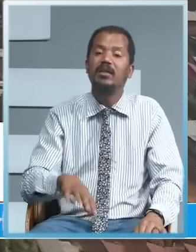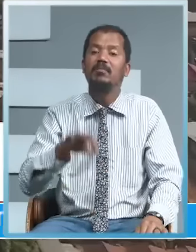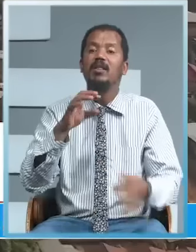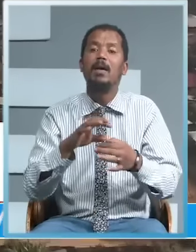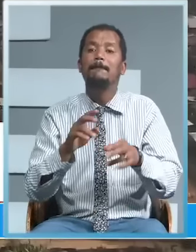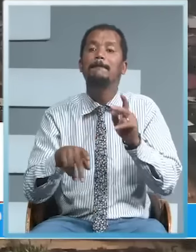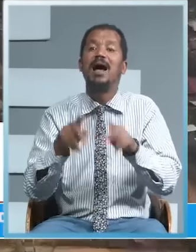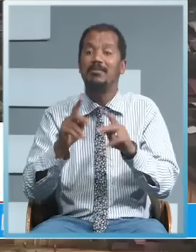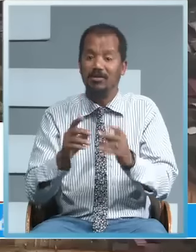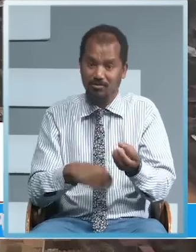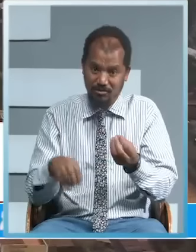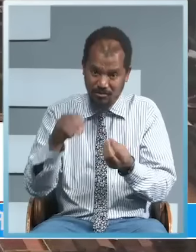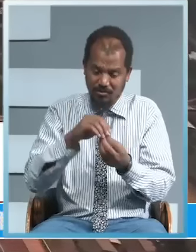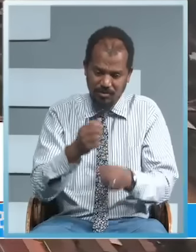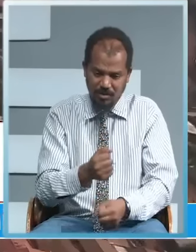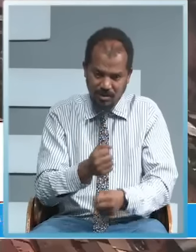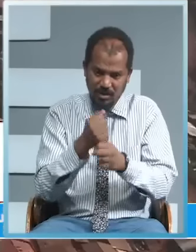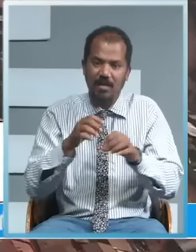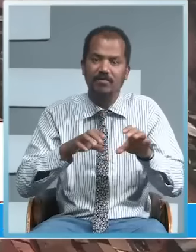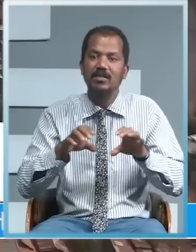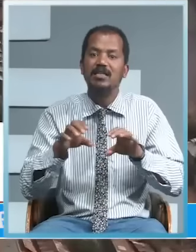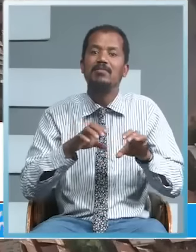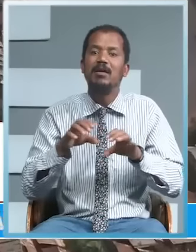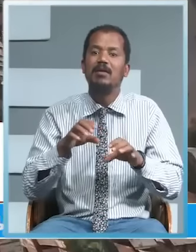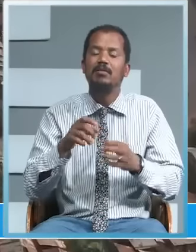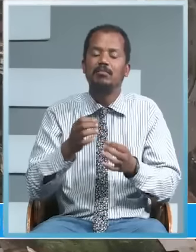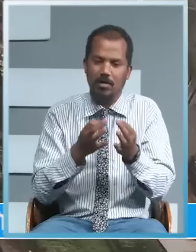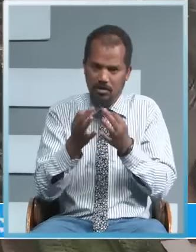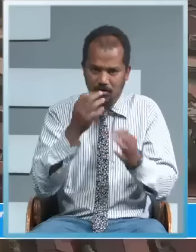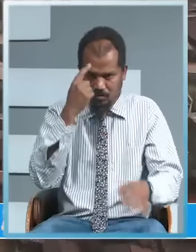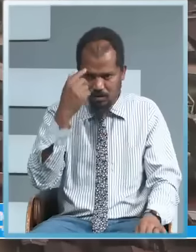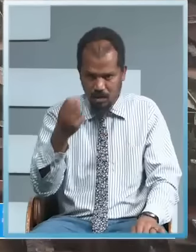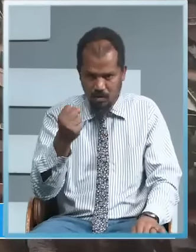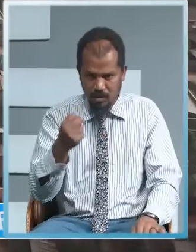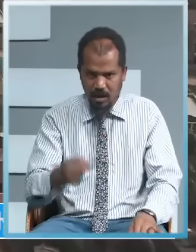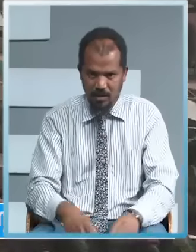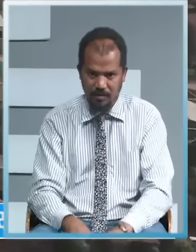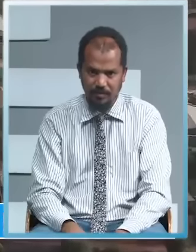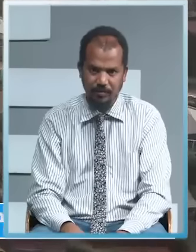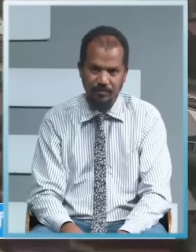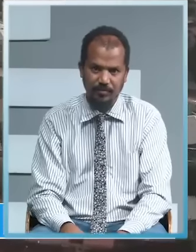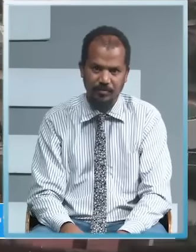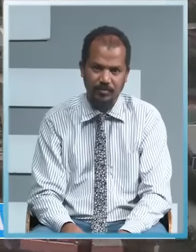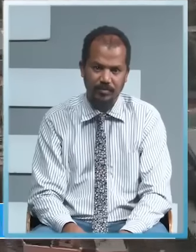የሚገኙ ማህበረሰቦችንም ጭምር ድጋፍ እንደሚያደርግላቸው መግለጹ ይታወሳል።